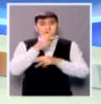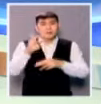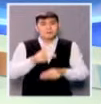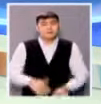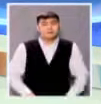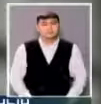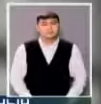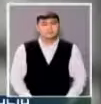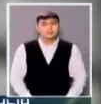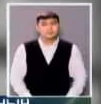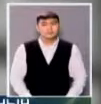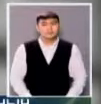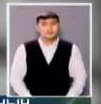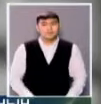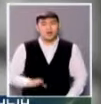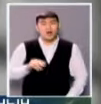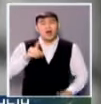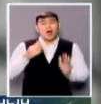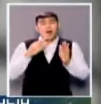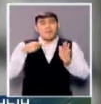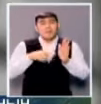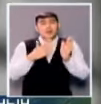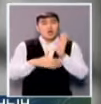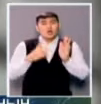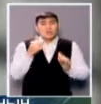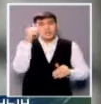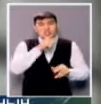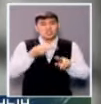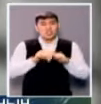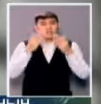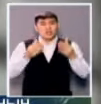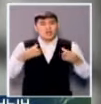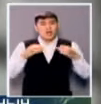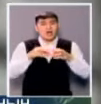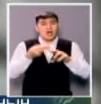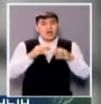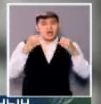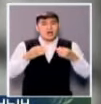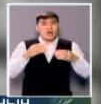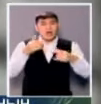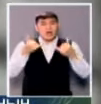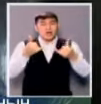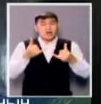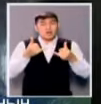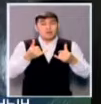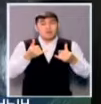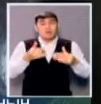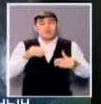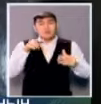материалда. Амангелді Сариев 1951 жылы оңтүстік Қазақстан облысы Кентау ауданы Ашсай поселкасында дүниеге